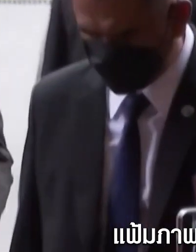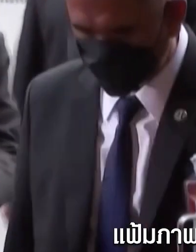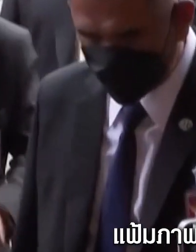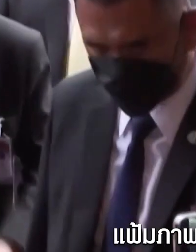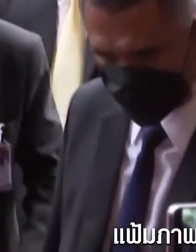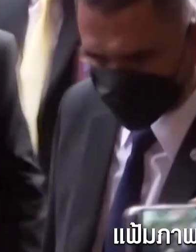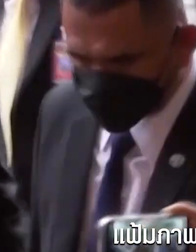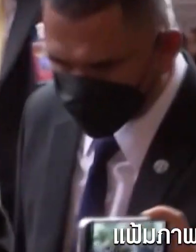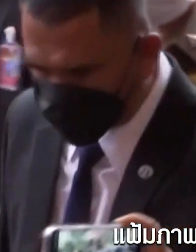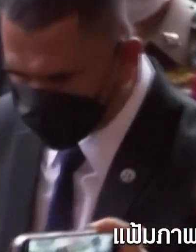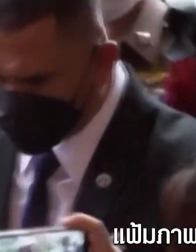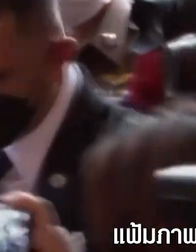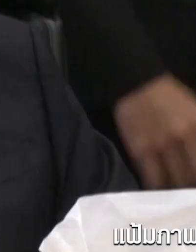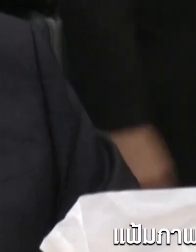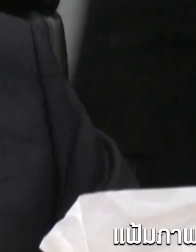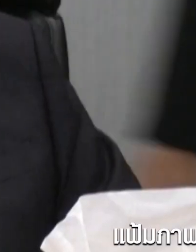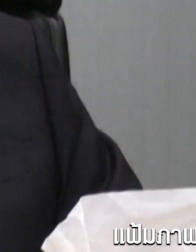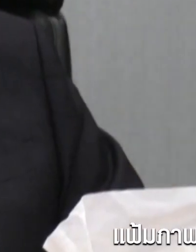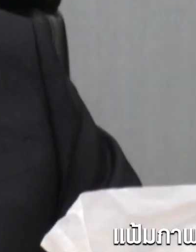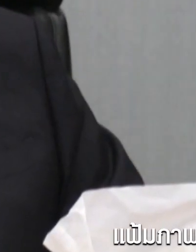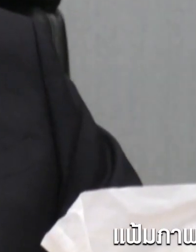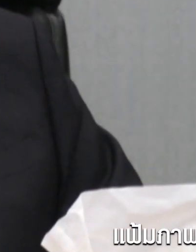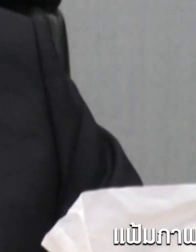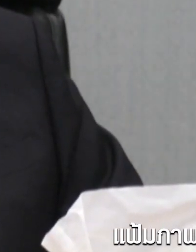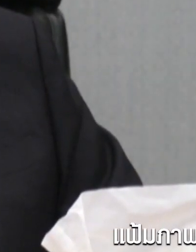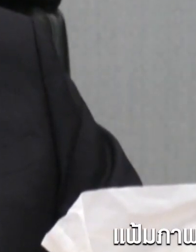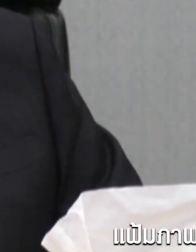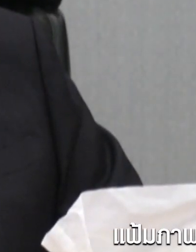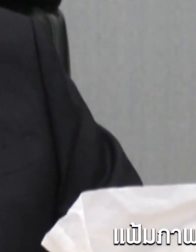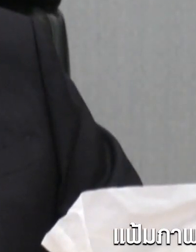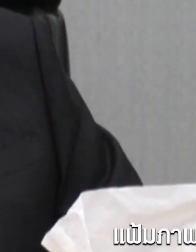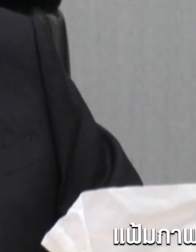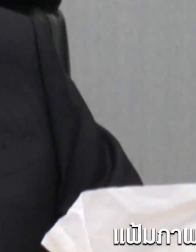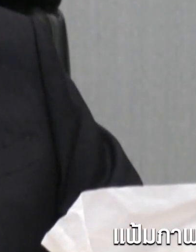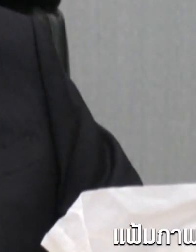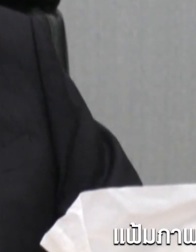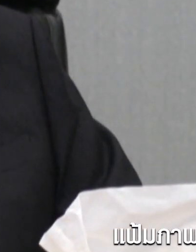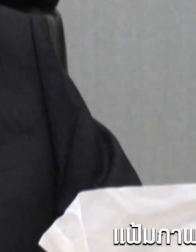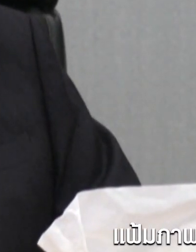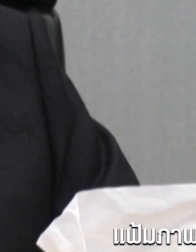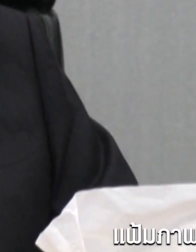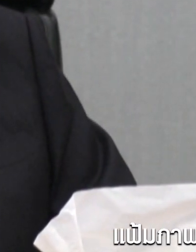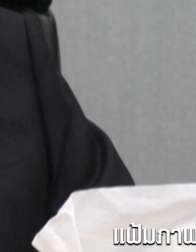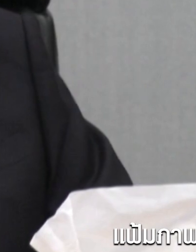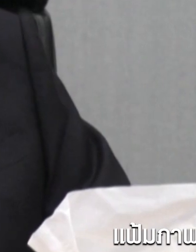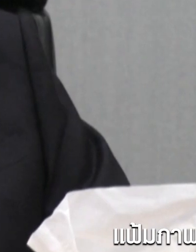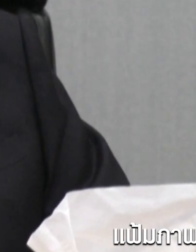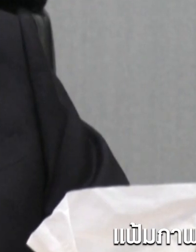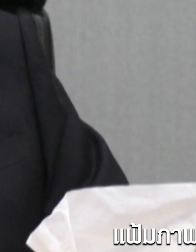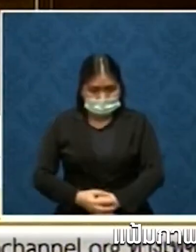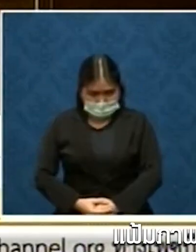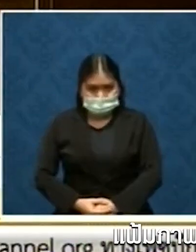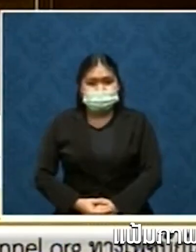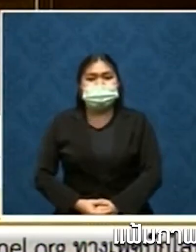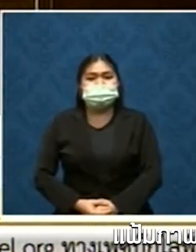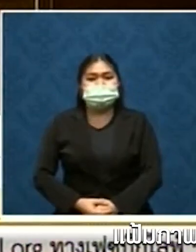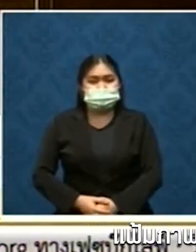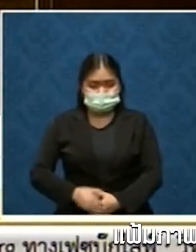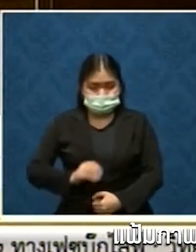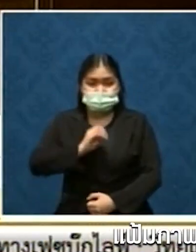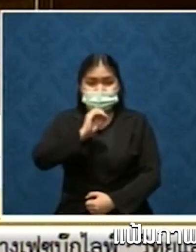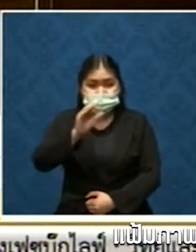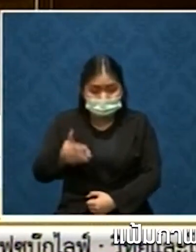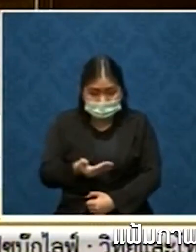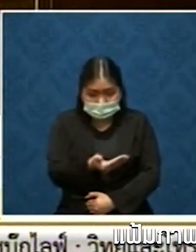างนะคะว่าของการเลือกตั้งครั้งนี้กับการเลือกตั้งครั้งก่อนๆมาค่ะการเปลี่ยนแปลงของทางการเมืองเนี่ยจะมีการเปลี่ยนแปลงอย่างม